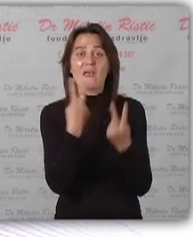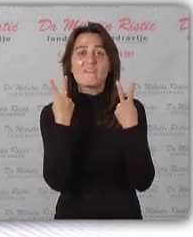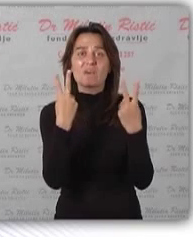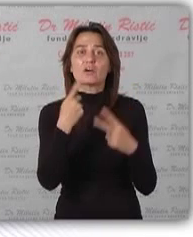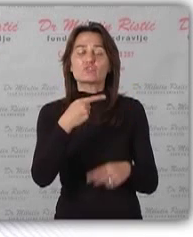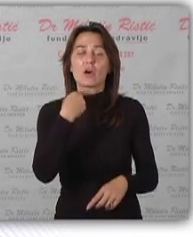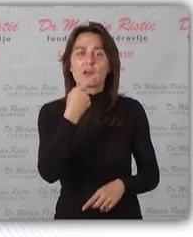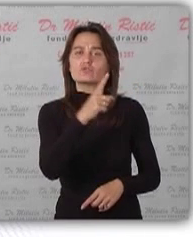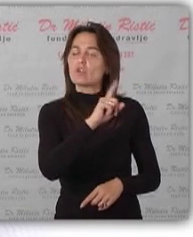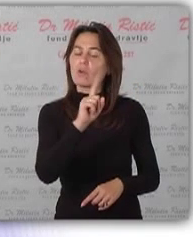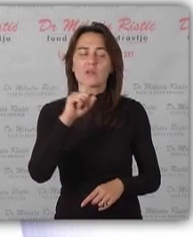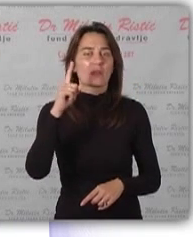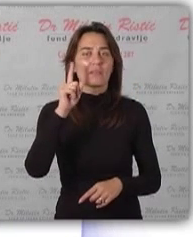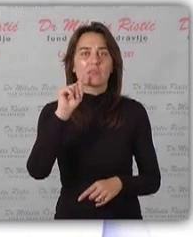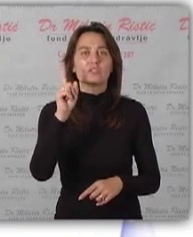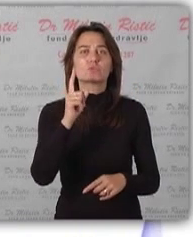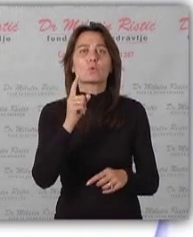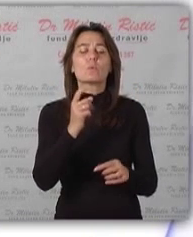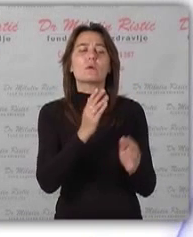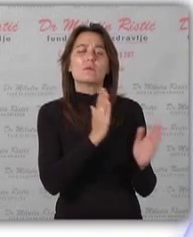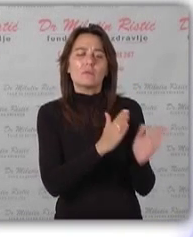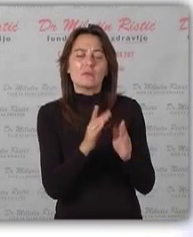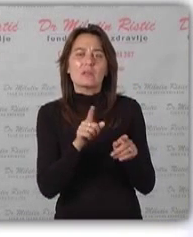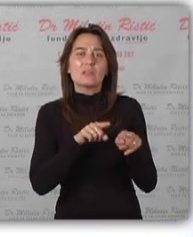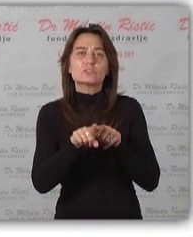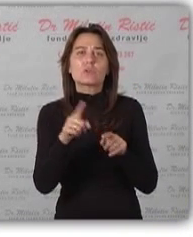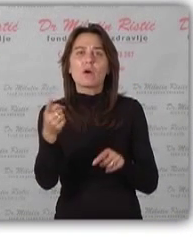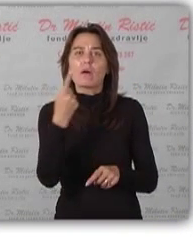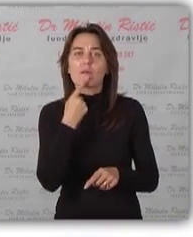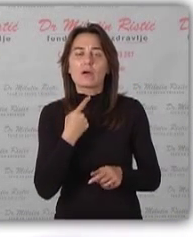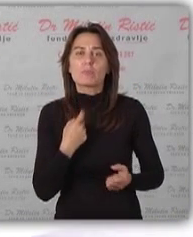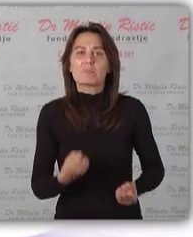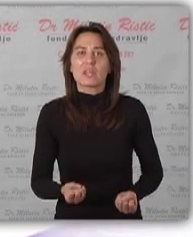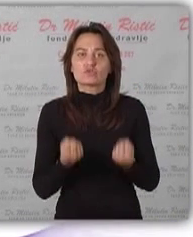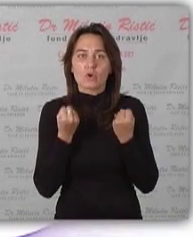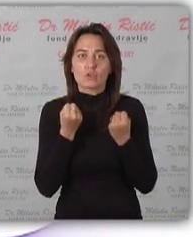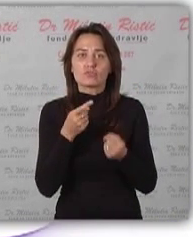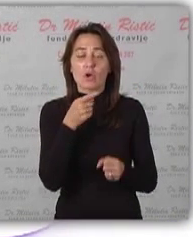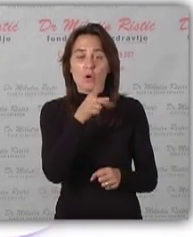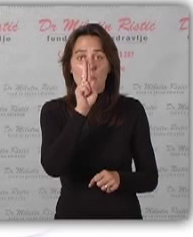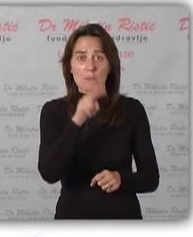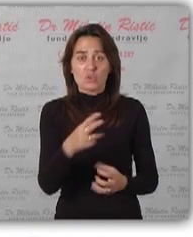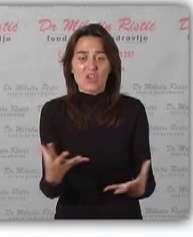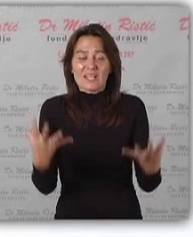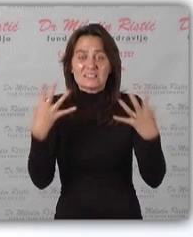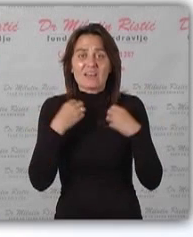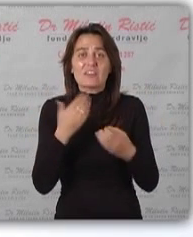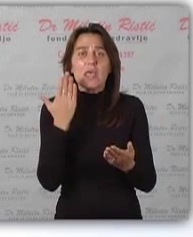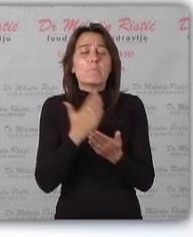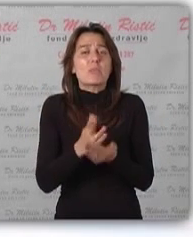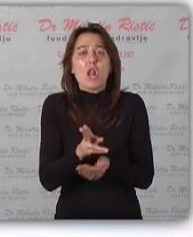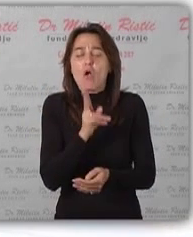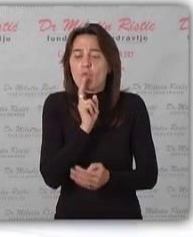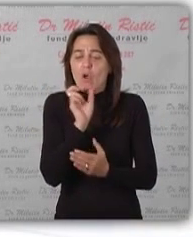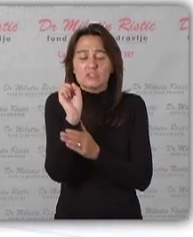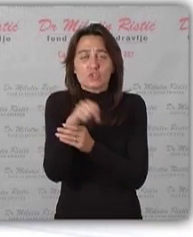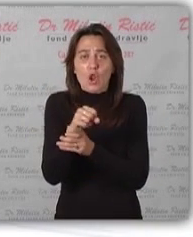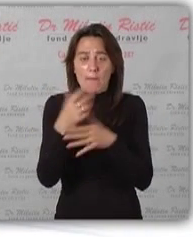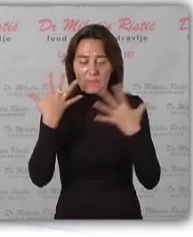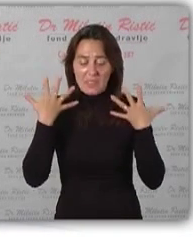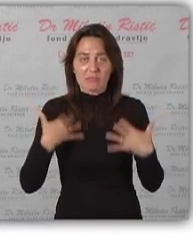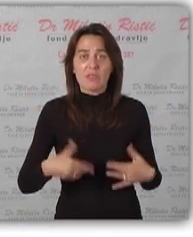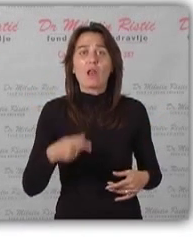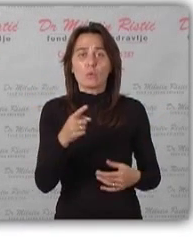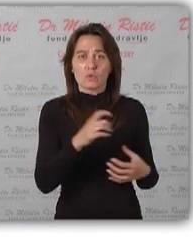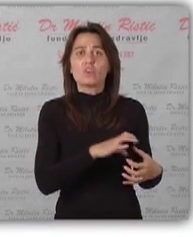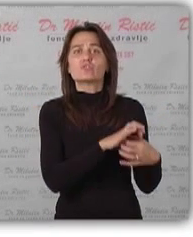ali važno je napomenuti da one nisu uvek u skladu sa tegobama pacijenta. Artrotski proces može da zahvati bilo koji zglob na telu,